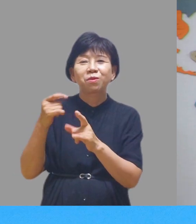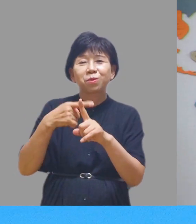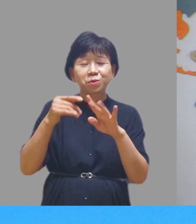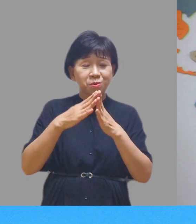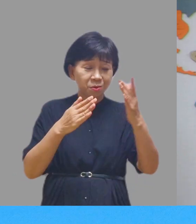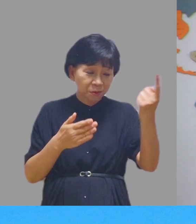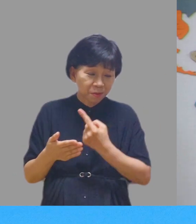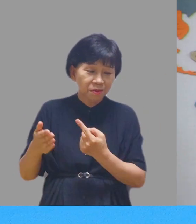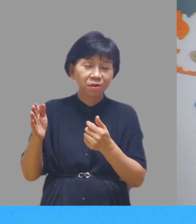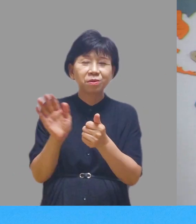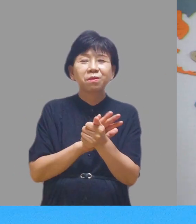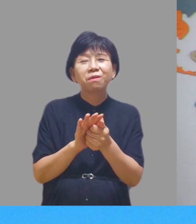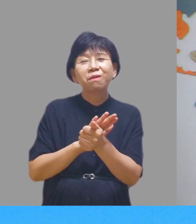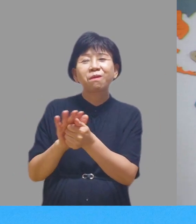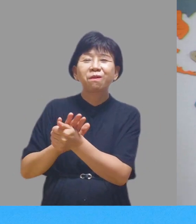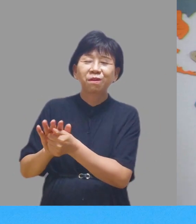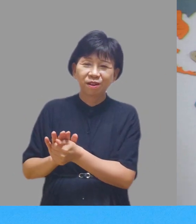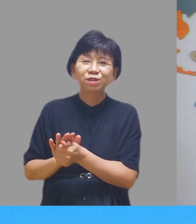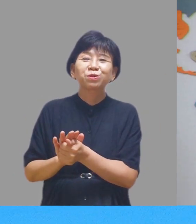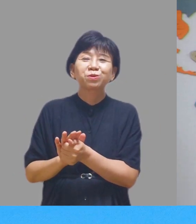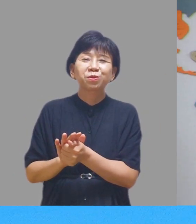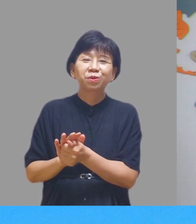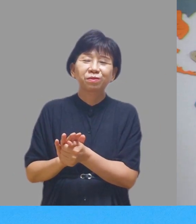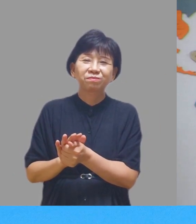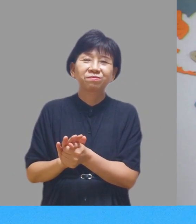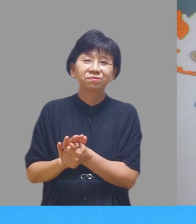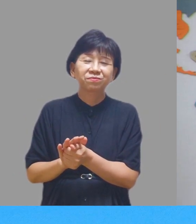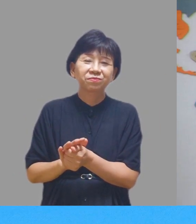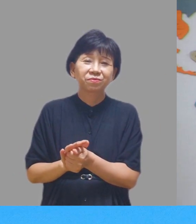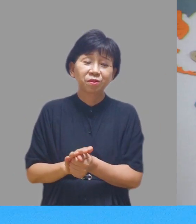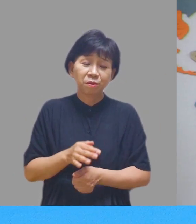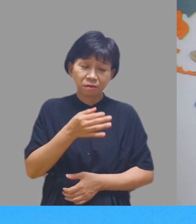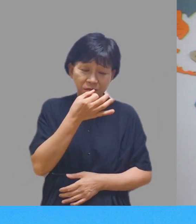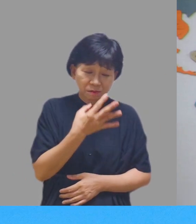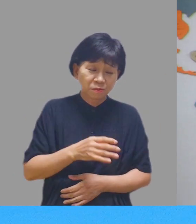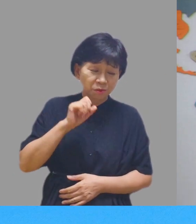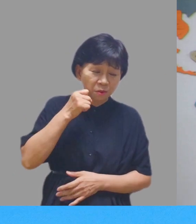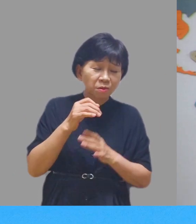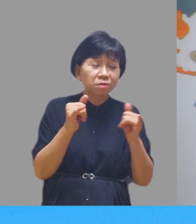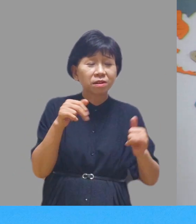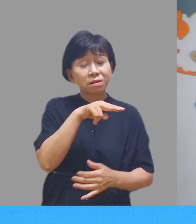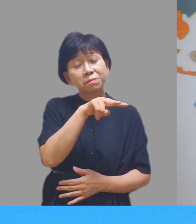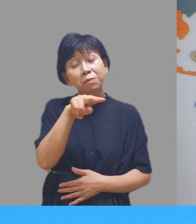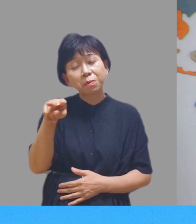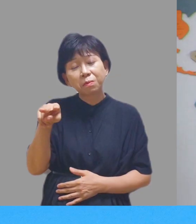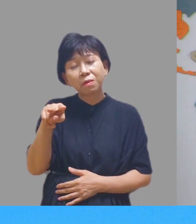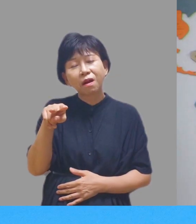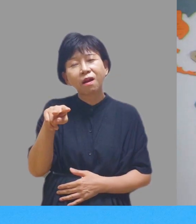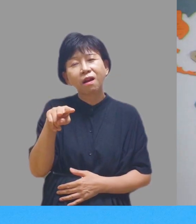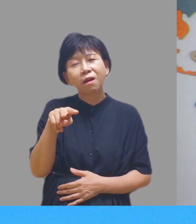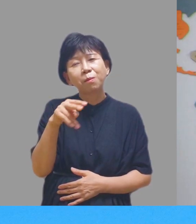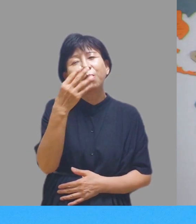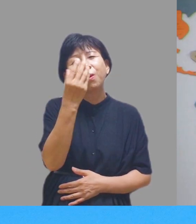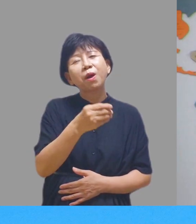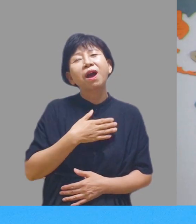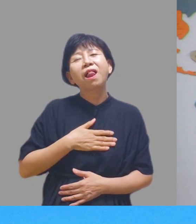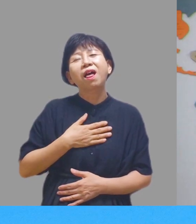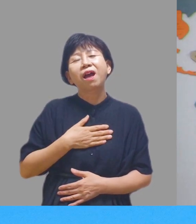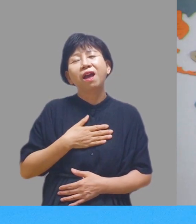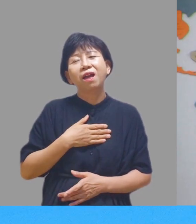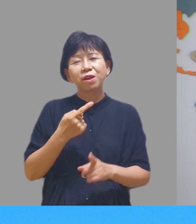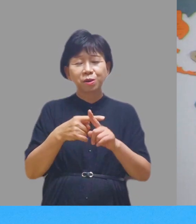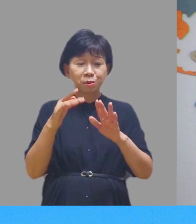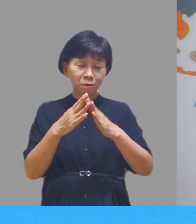오셨는데도 불구하고 교회에서 힘든 시간들을 보내는 분들도 보면 아시거든요. 있어요. 교회는